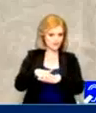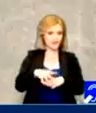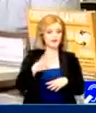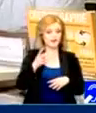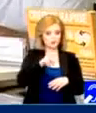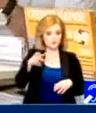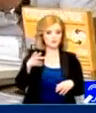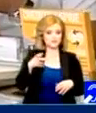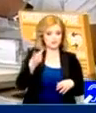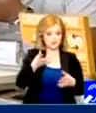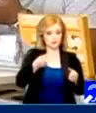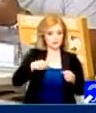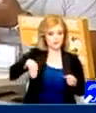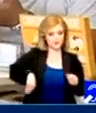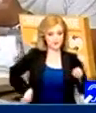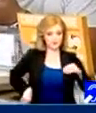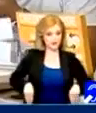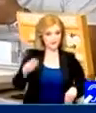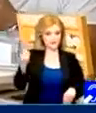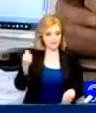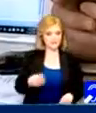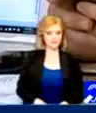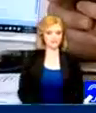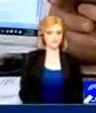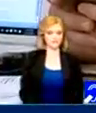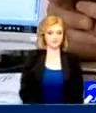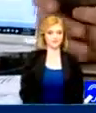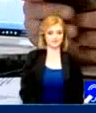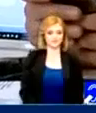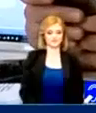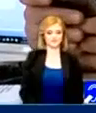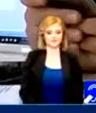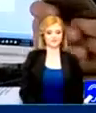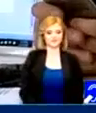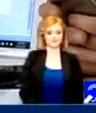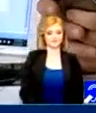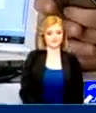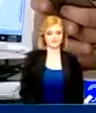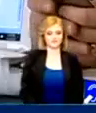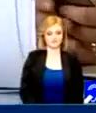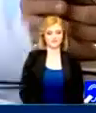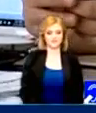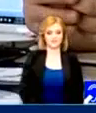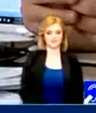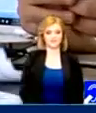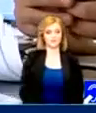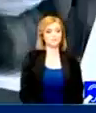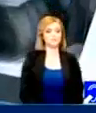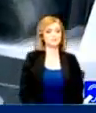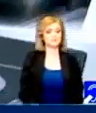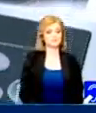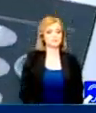buzunarele clienților dumneavoastră un avantaj. Altfel, pentru clienți nu există. Valoarea unei plăți nu poate